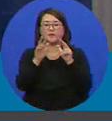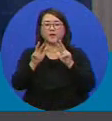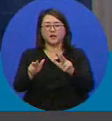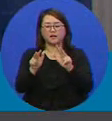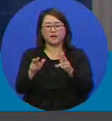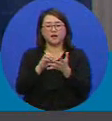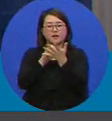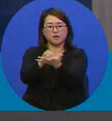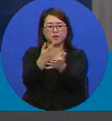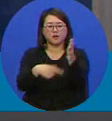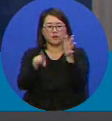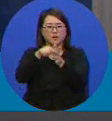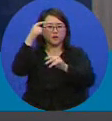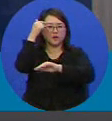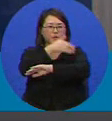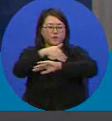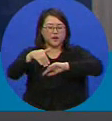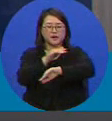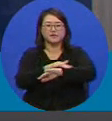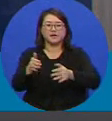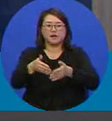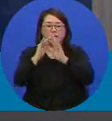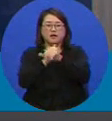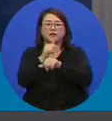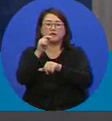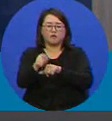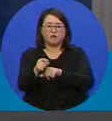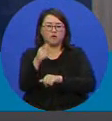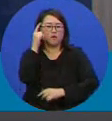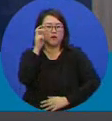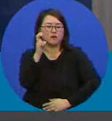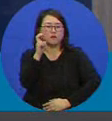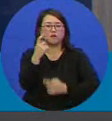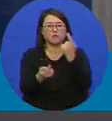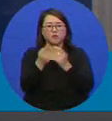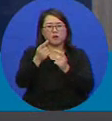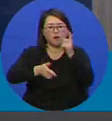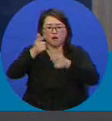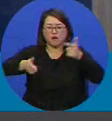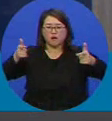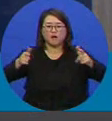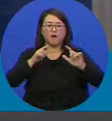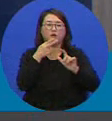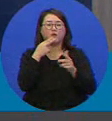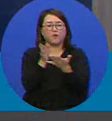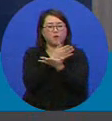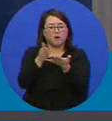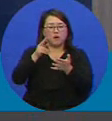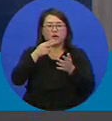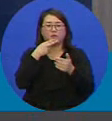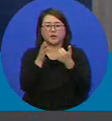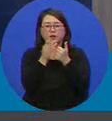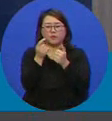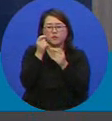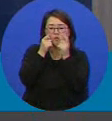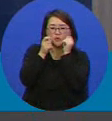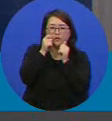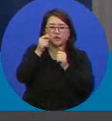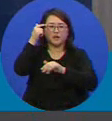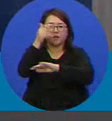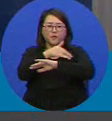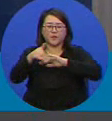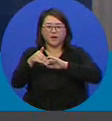일이 중요해졌는데요. 예상보다 변별력이 떨어져 진학 상담의 혼선과 치열한 눈치 작전도 예상됩니다.